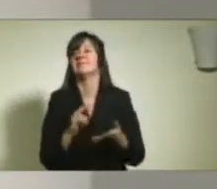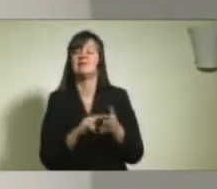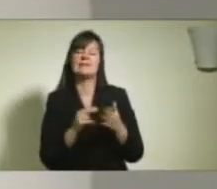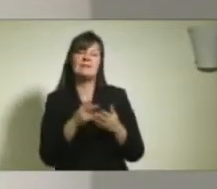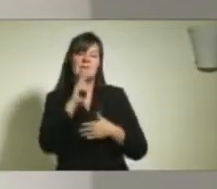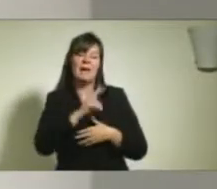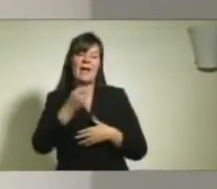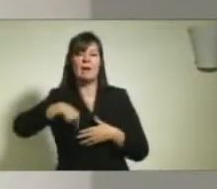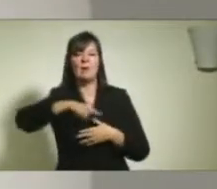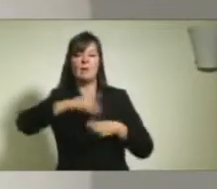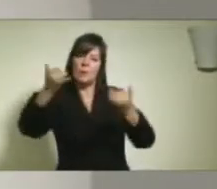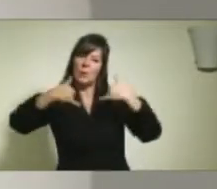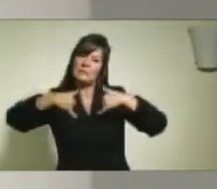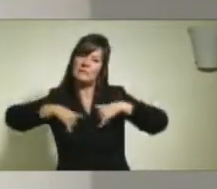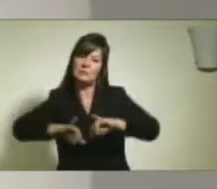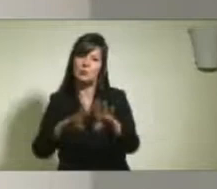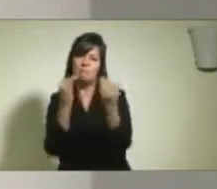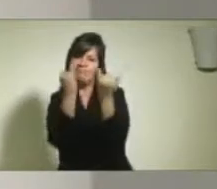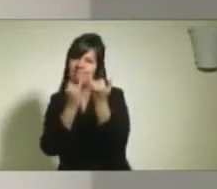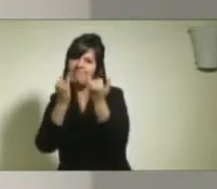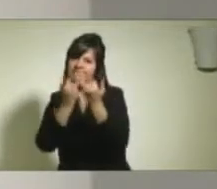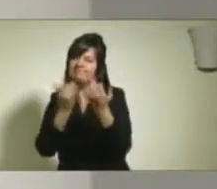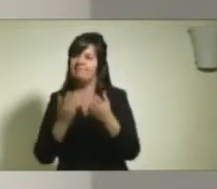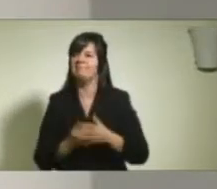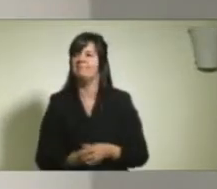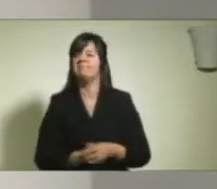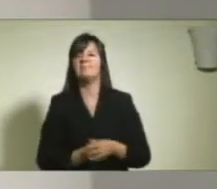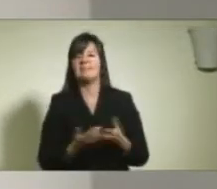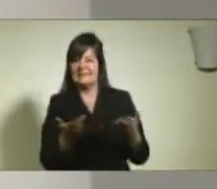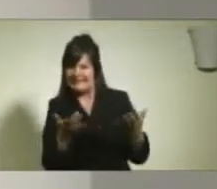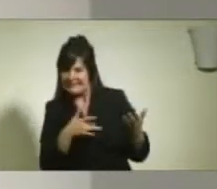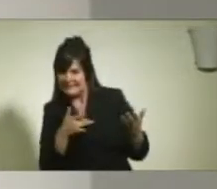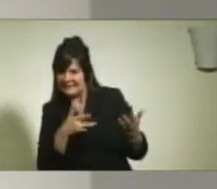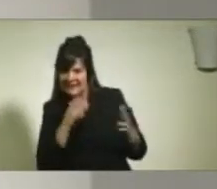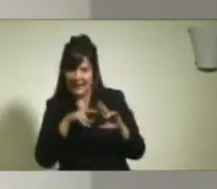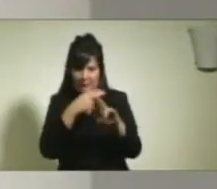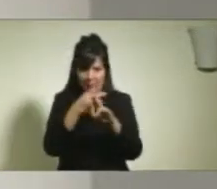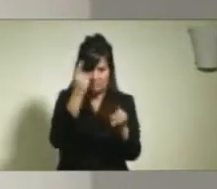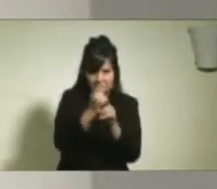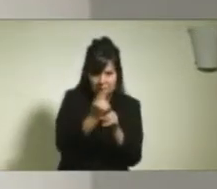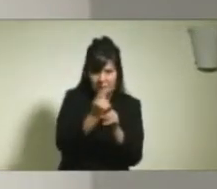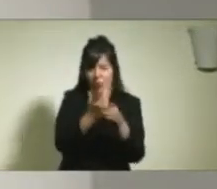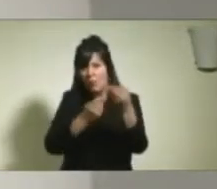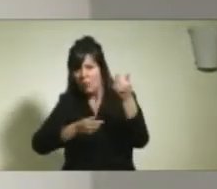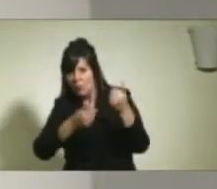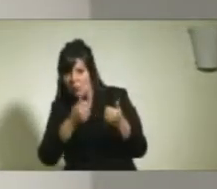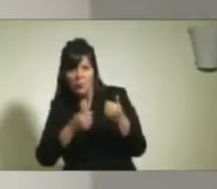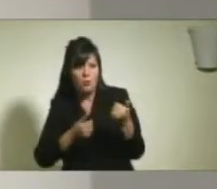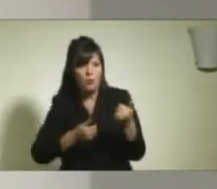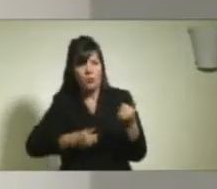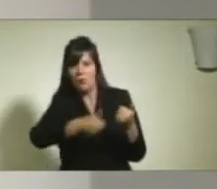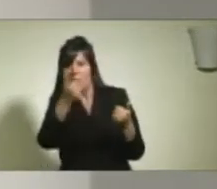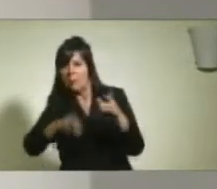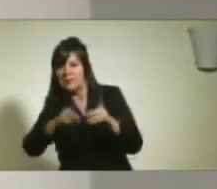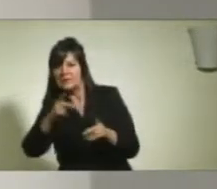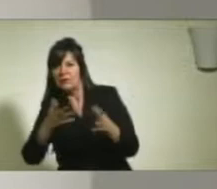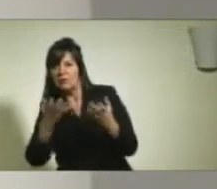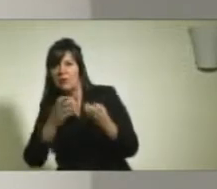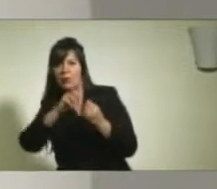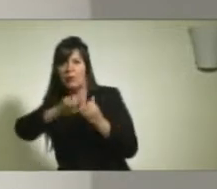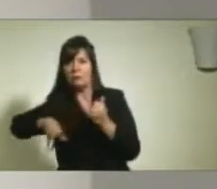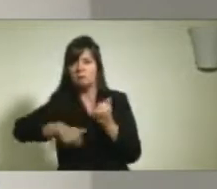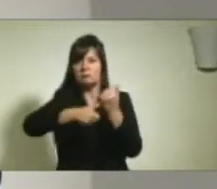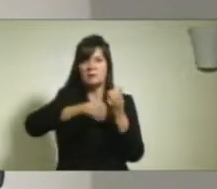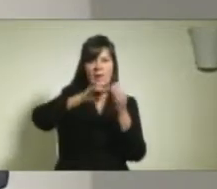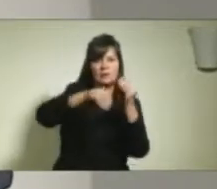la lutte. Je ne sais pas si la réponse est suffisante ou s'il y a d'autres personnes dans la salle qui peuvent ou